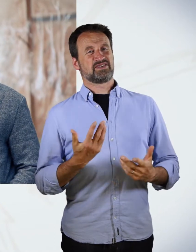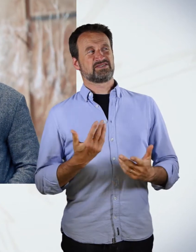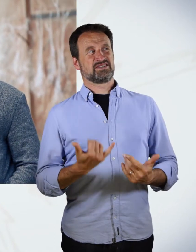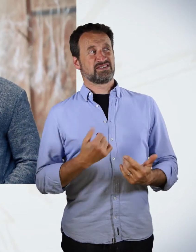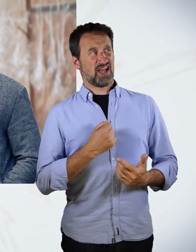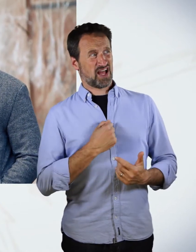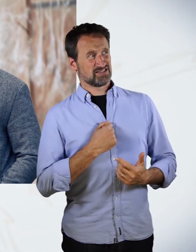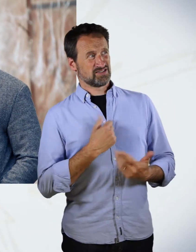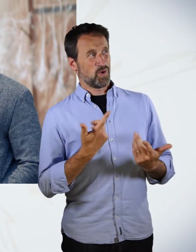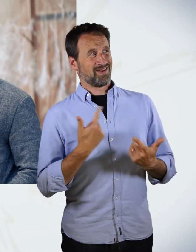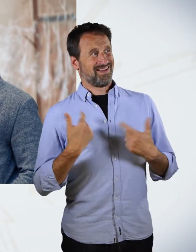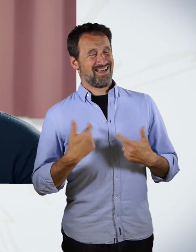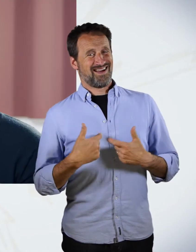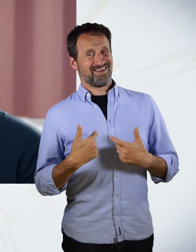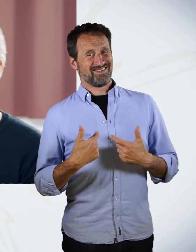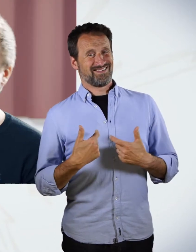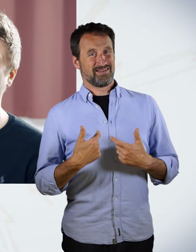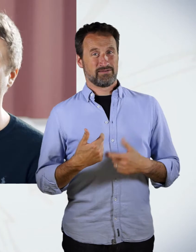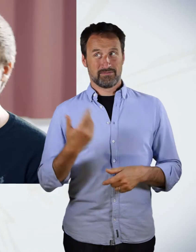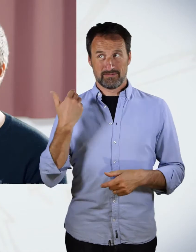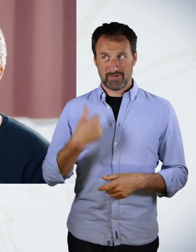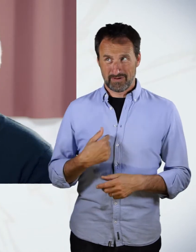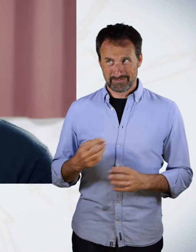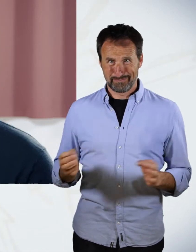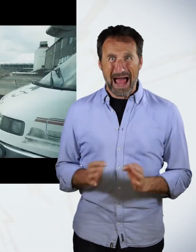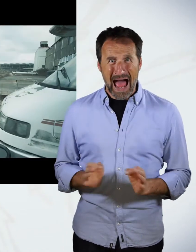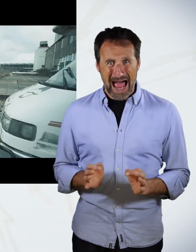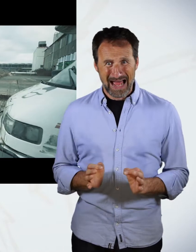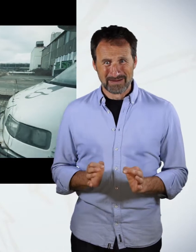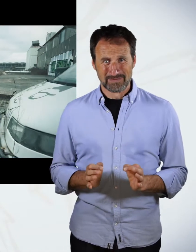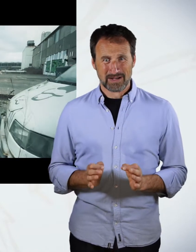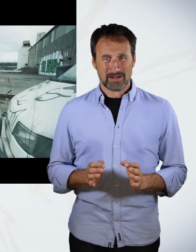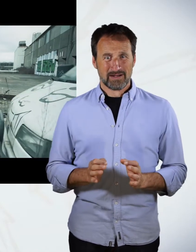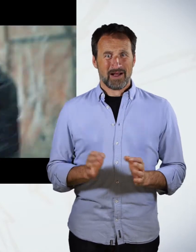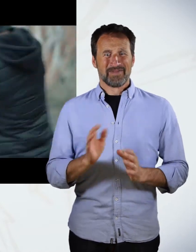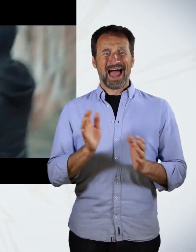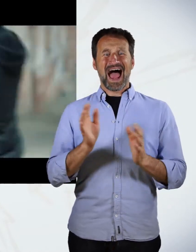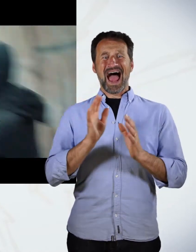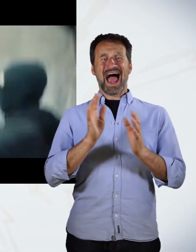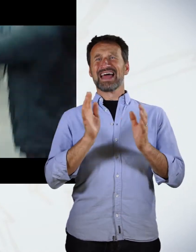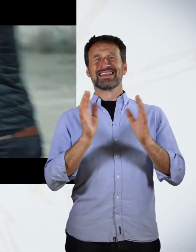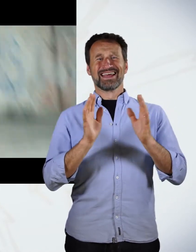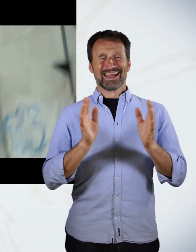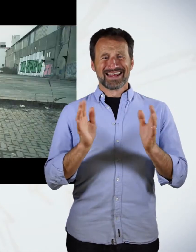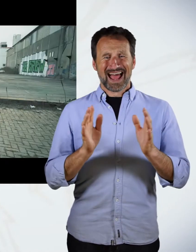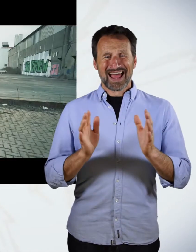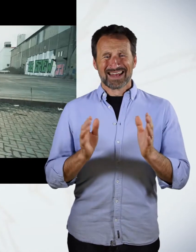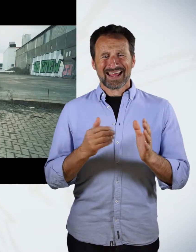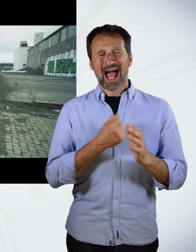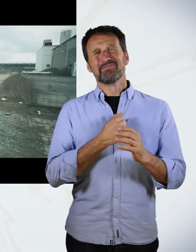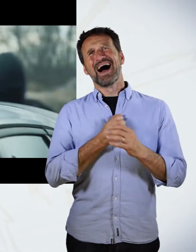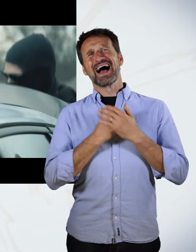Soll ich jetzt Angst haben oder lachen? Oh, hatte ich Angst. Oh nein! Oh, ich